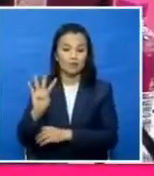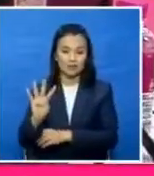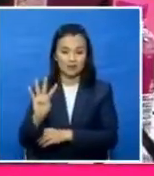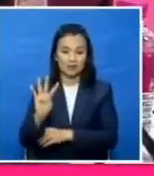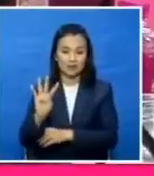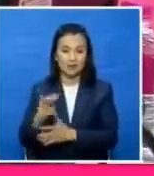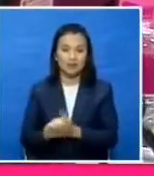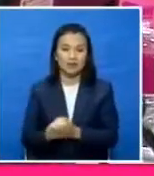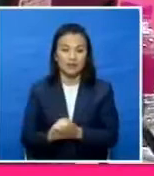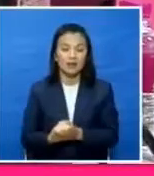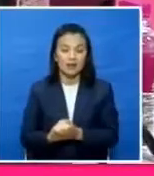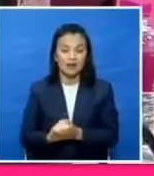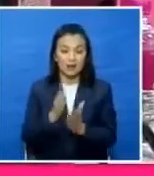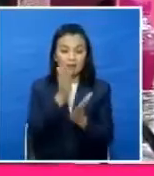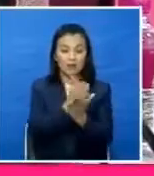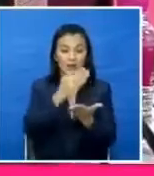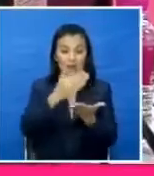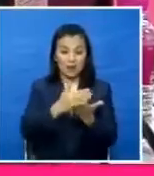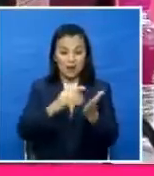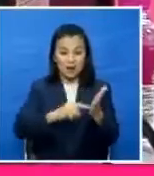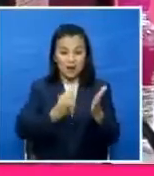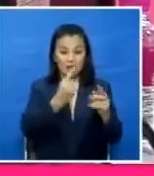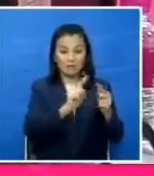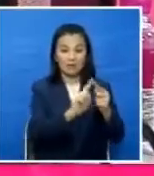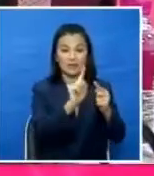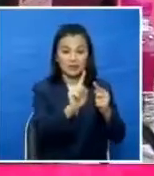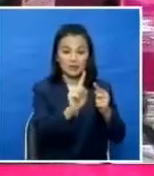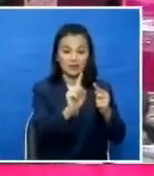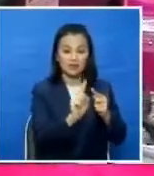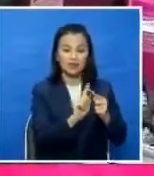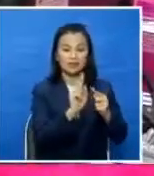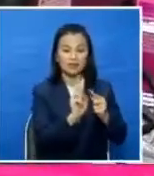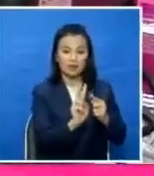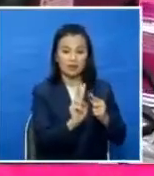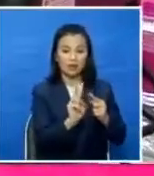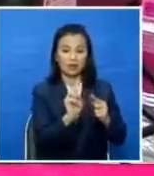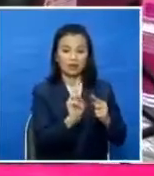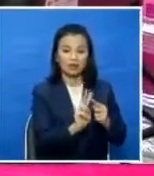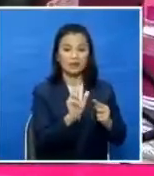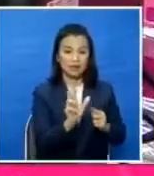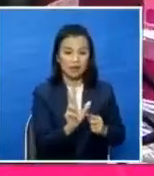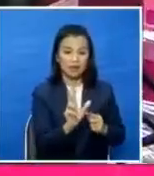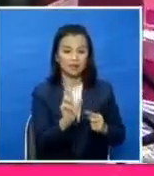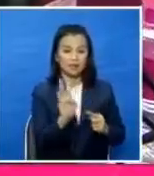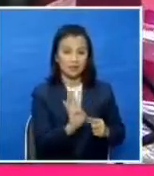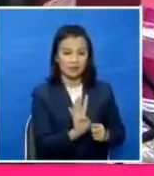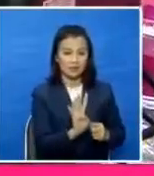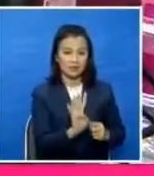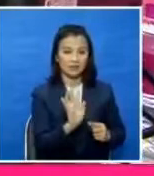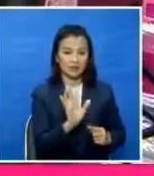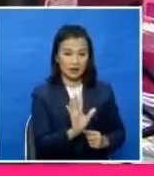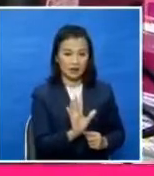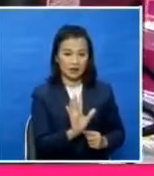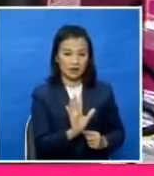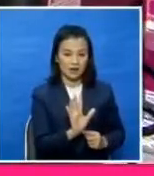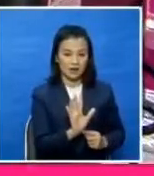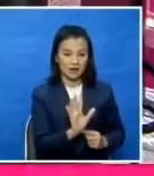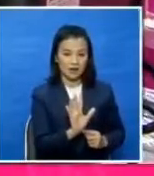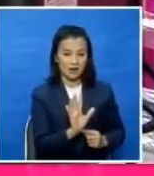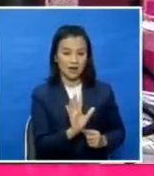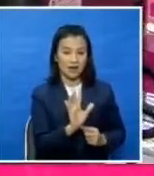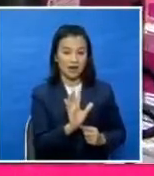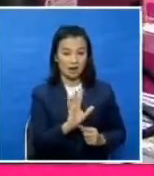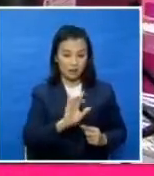2564ธนาคารจะเริ่มออกรางวัลตั้งแต่รางวัลที่1รางวัลที่2รางวัลที่3ที่4ที่5ตามด้วยราง